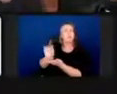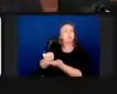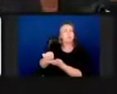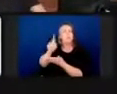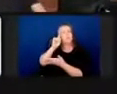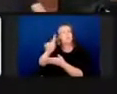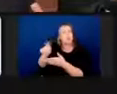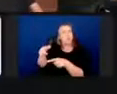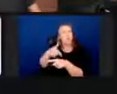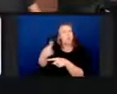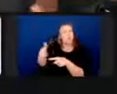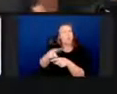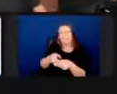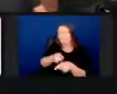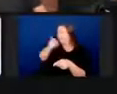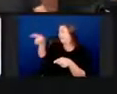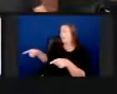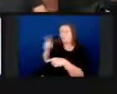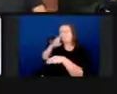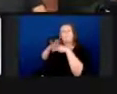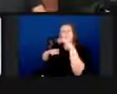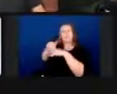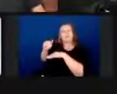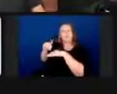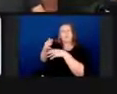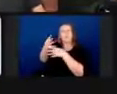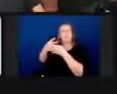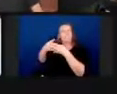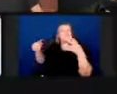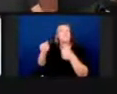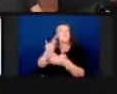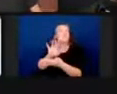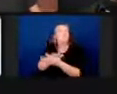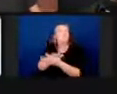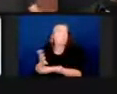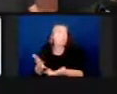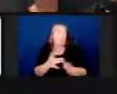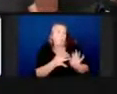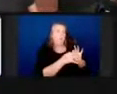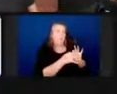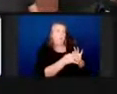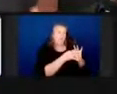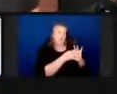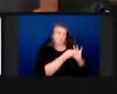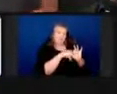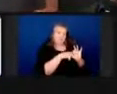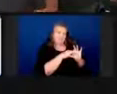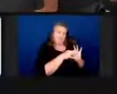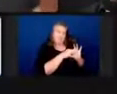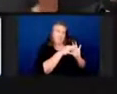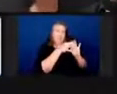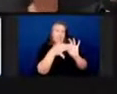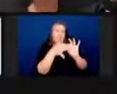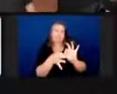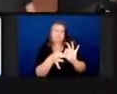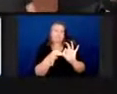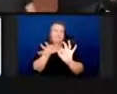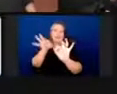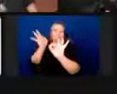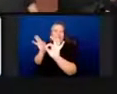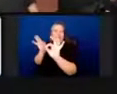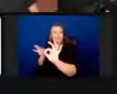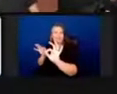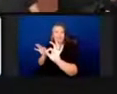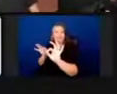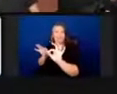kwa mfano tunaweza kuwa na mwanafunzi ambaye anafanya miradi mbalimbali inayohusiana na mambo kama haya. Kwa